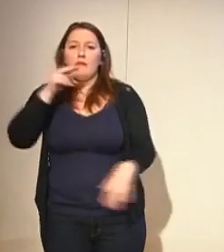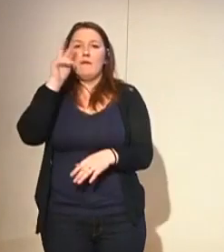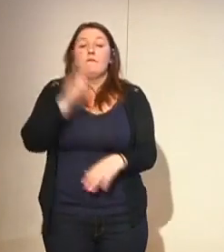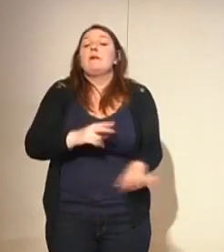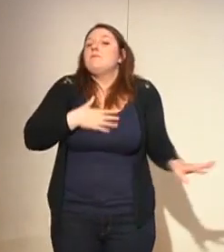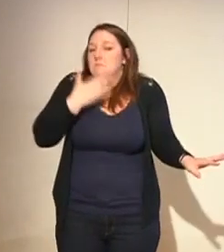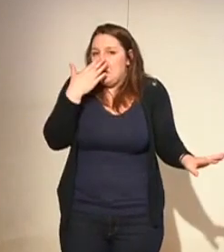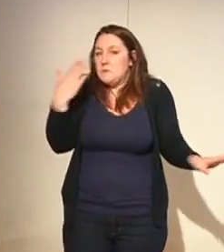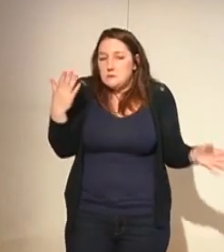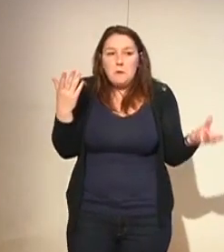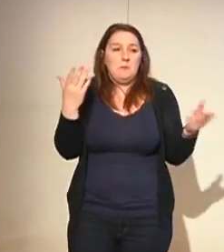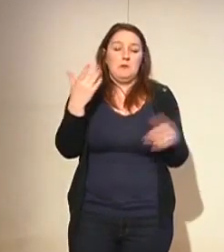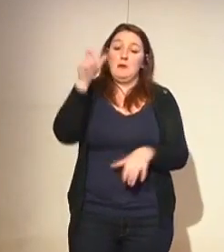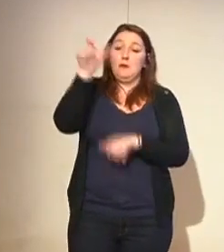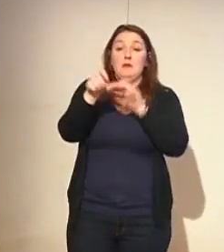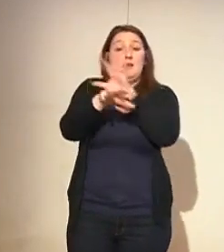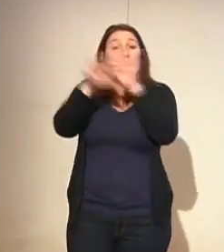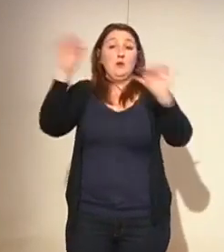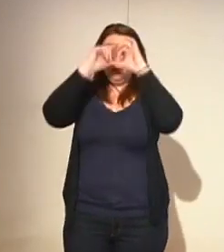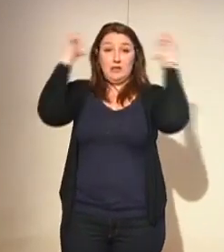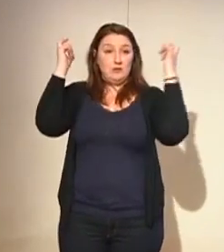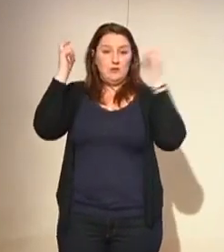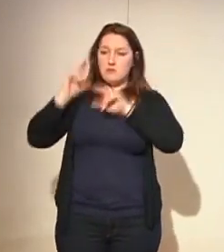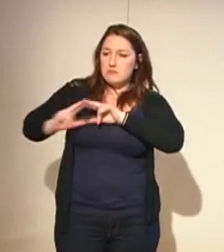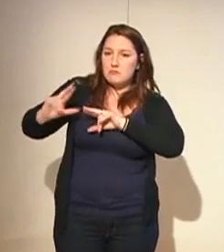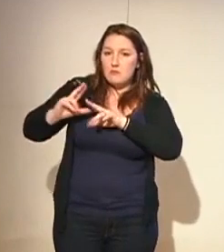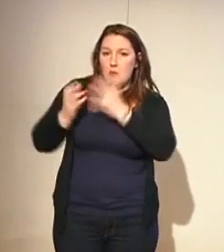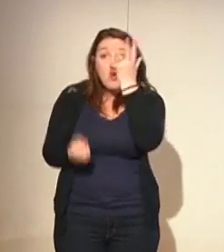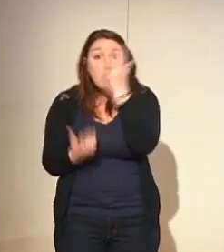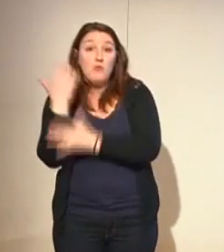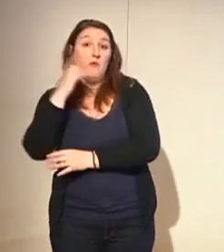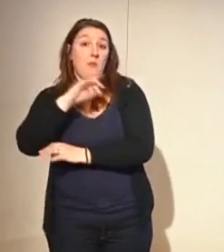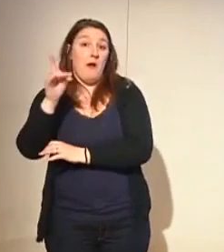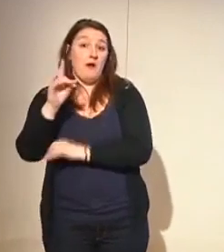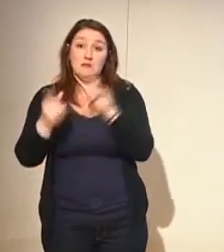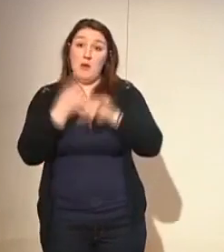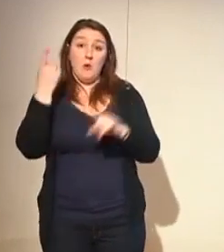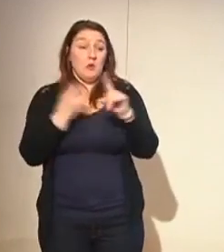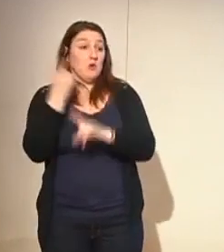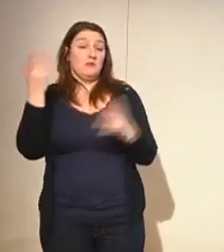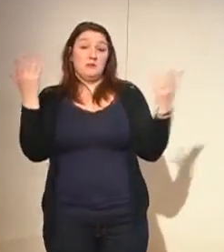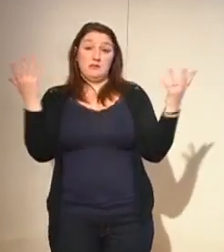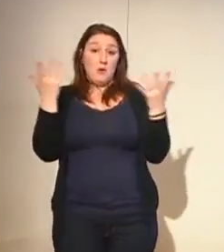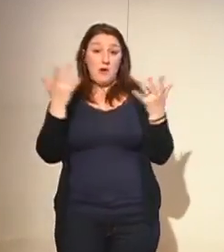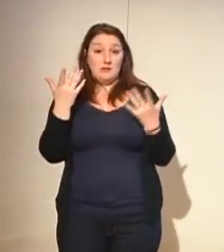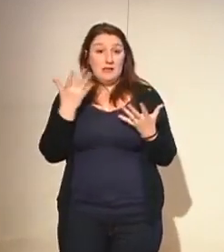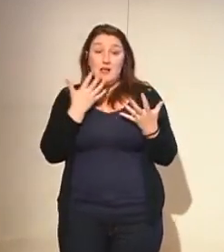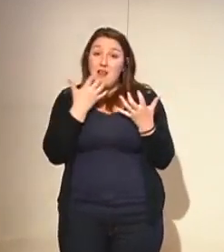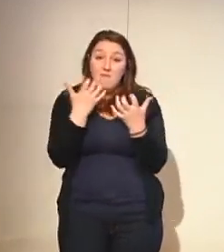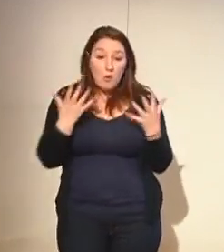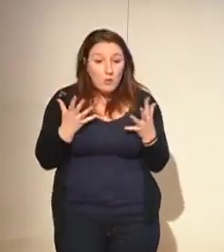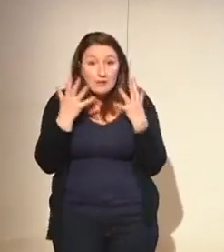l'élu n'est pas rénové ce qui compte c'est la dynamique et les signes que l'on donne aller dans un sens ou dans l'autre et c'est dans ce cadre que